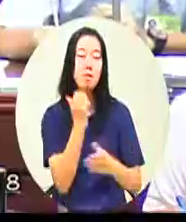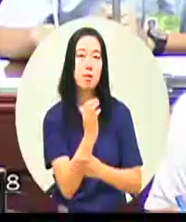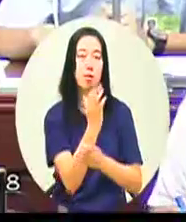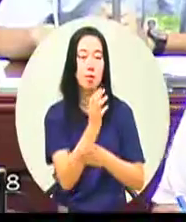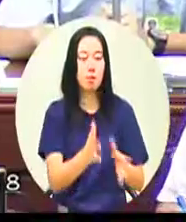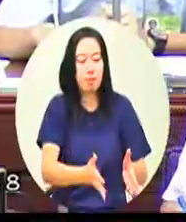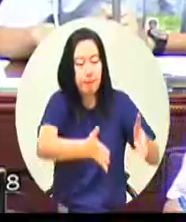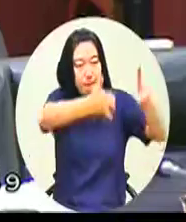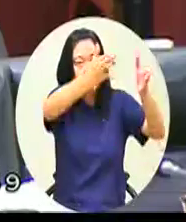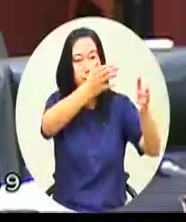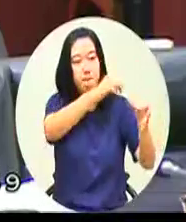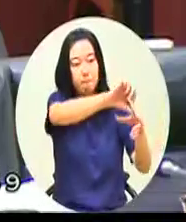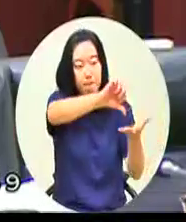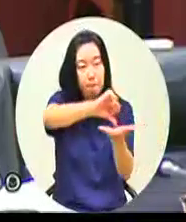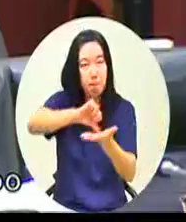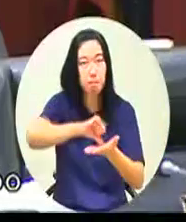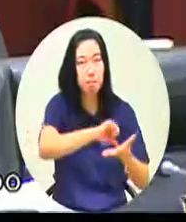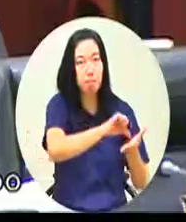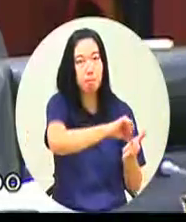筑。